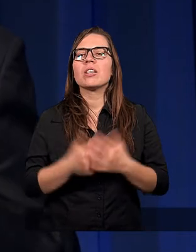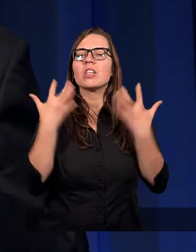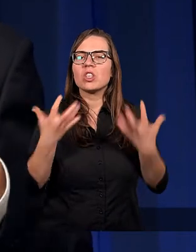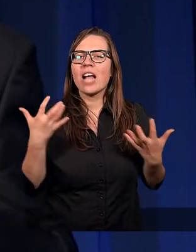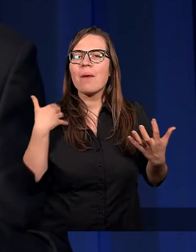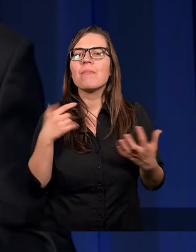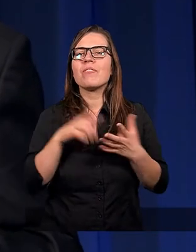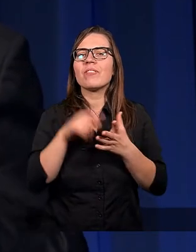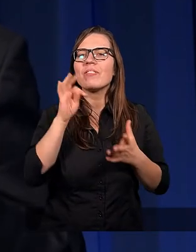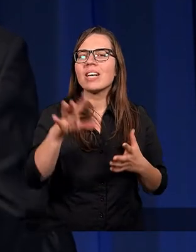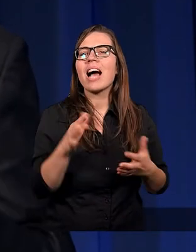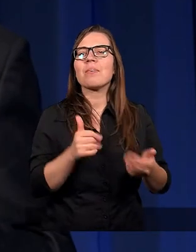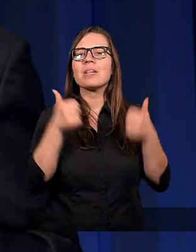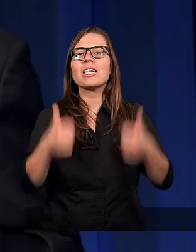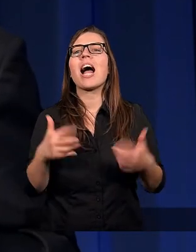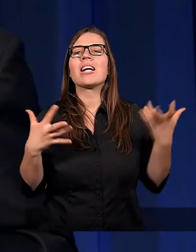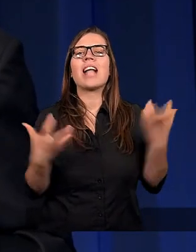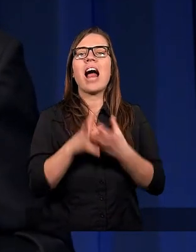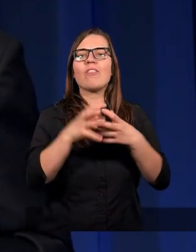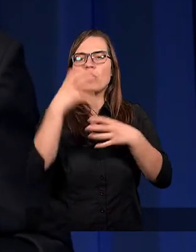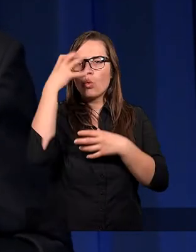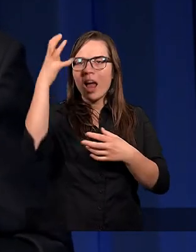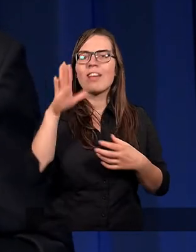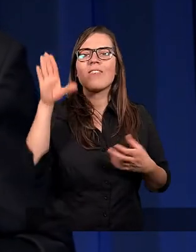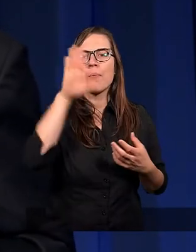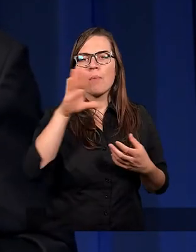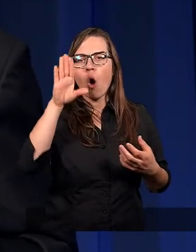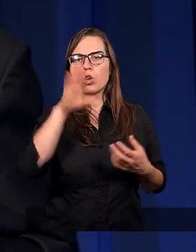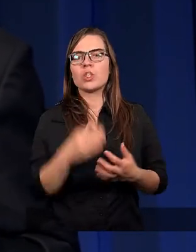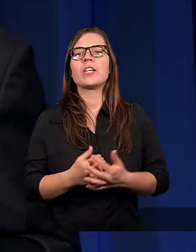chciałbym się w takim stanie znaleźć w Królestwie Bożym?